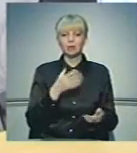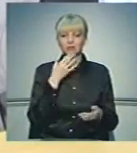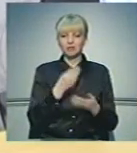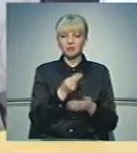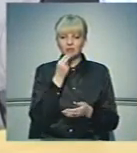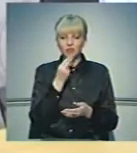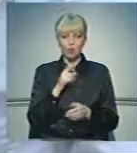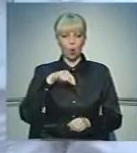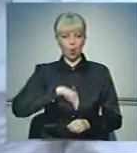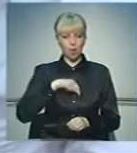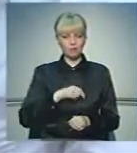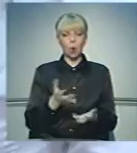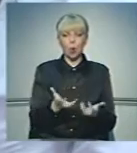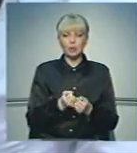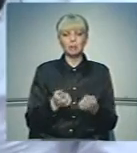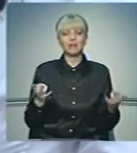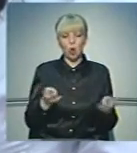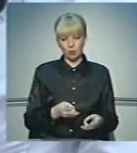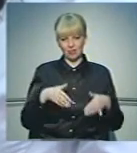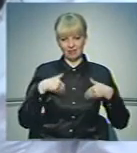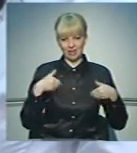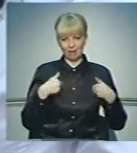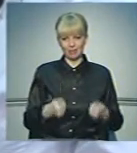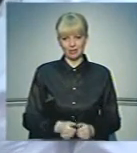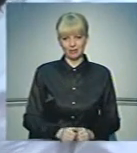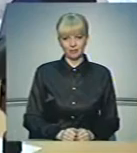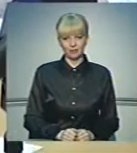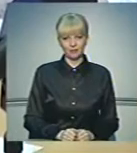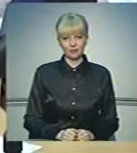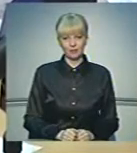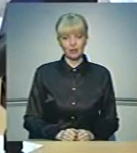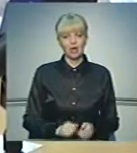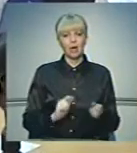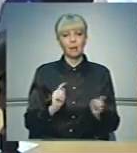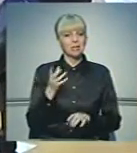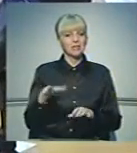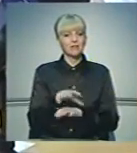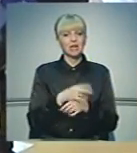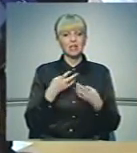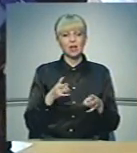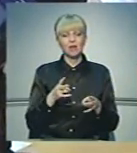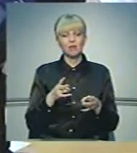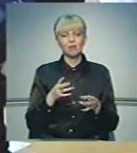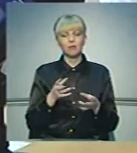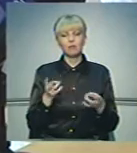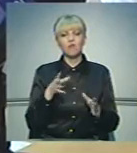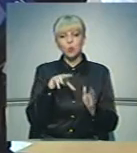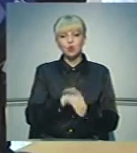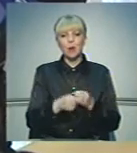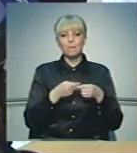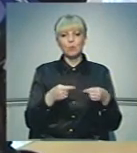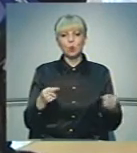раціон, аби організм отримував необхідні вітаміни. Перш за все, не потрібно включити в свій раціон